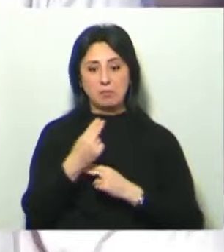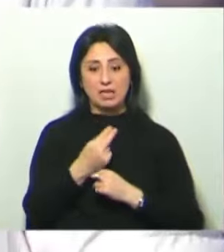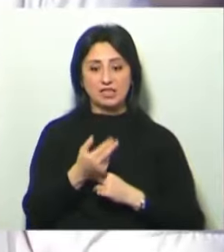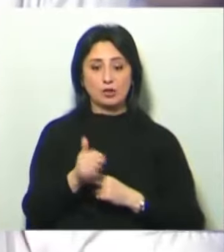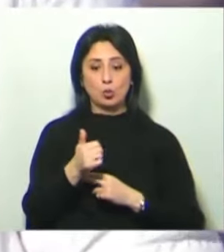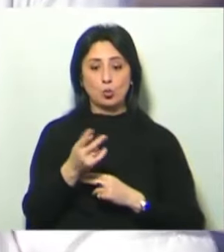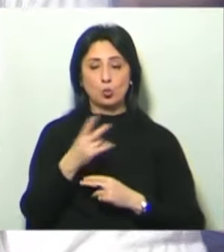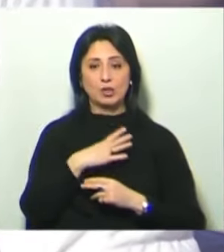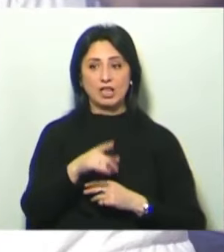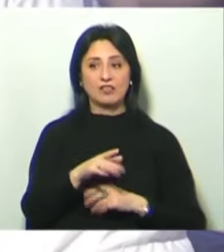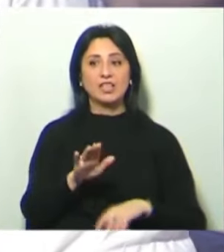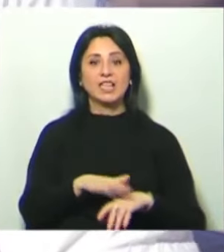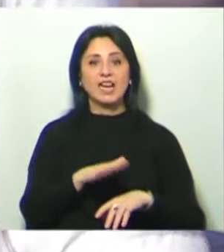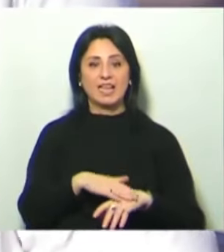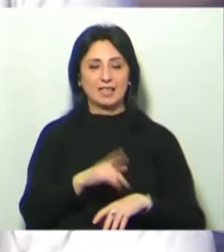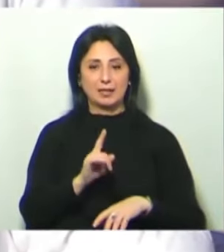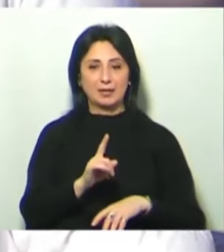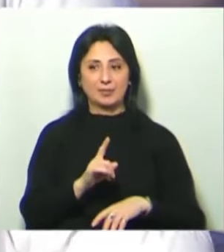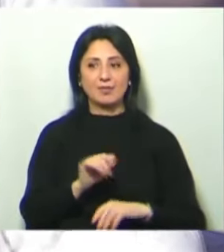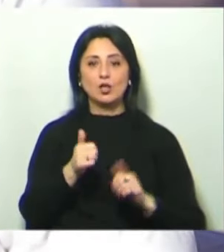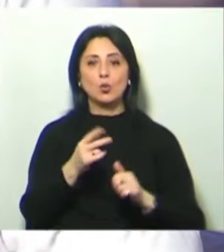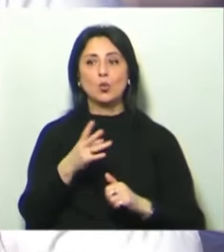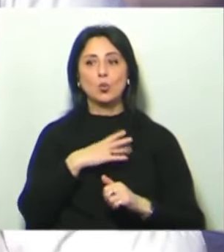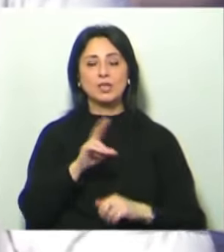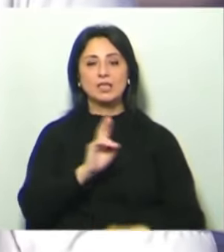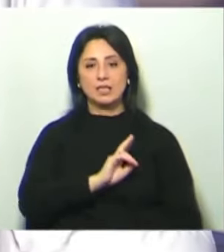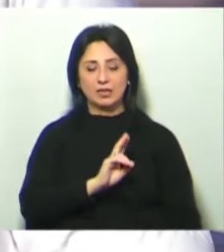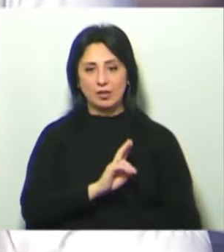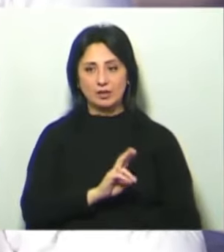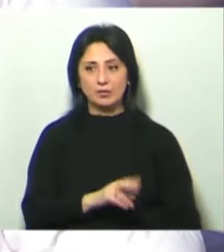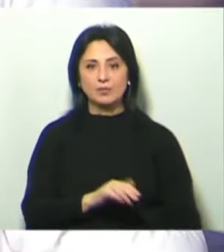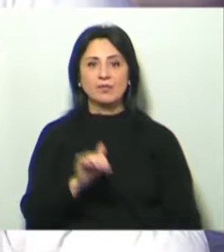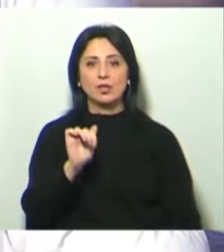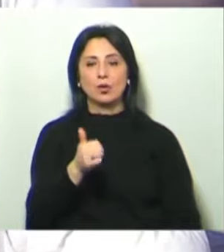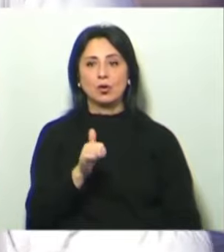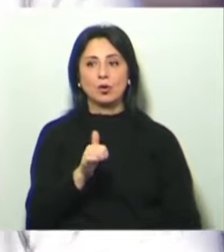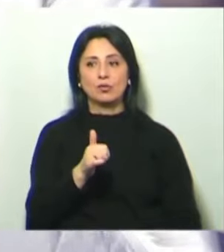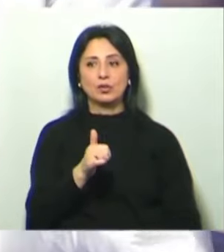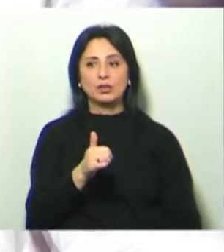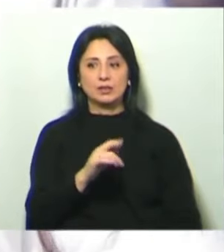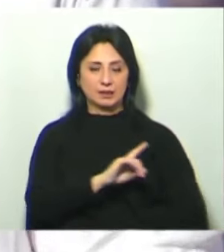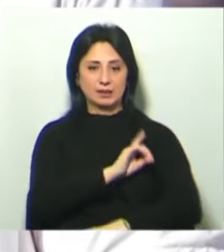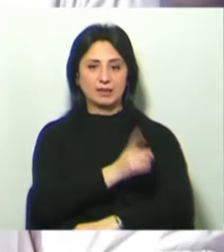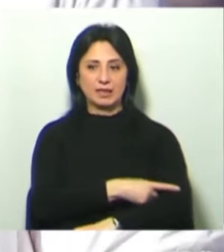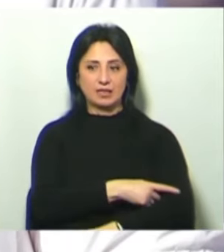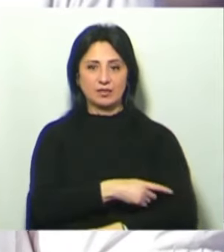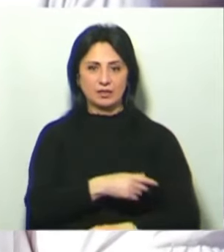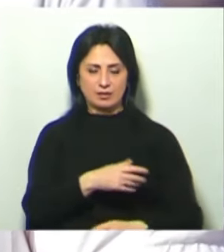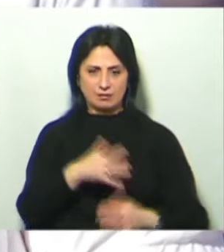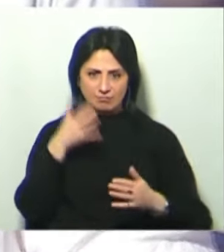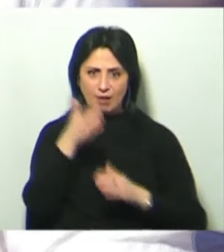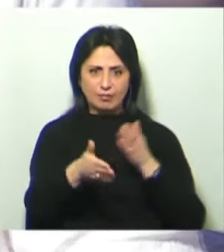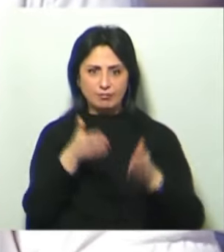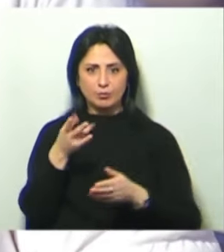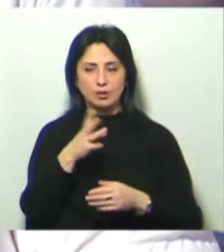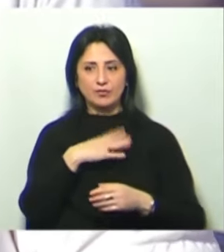მასწავლის, როგორ უნდა იყო კეთილშობილი, როგორ უნდა გიყვარდეს, როგორი ძლიერი და მეომარი უნდა